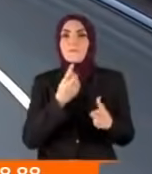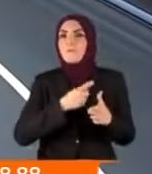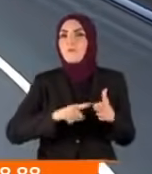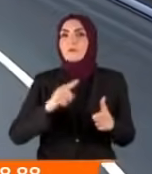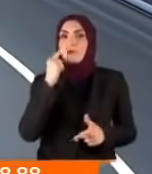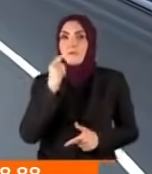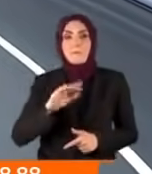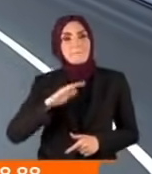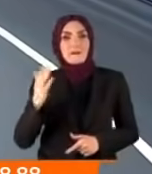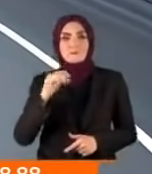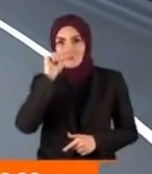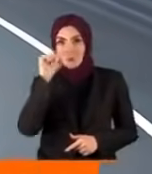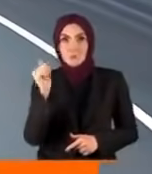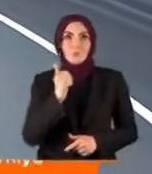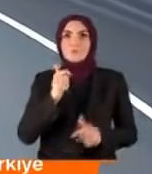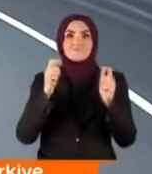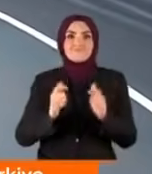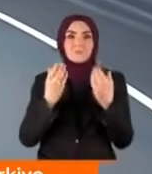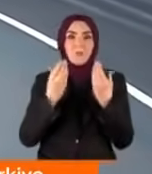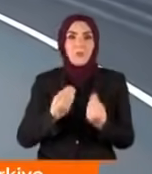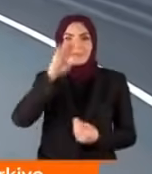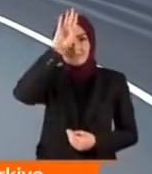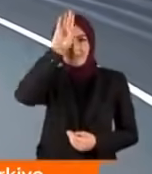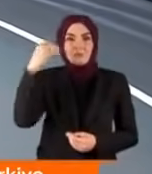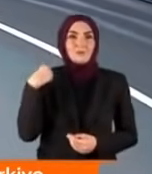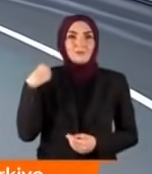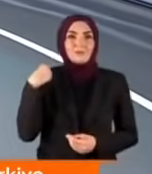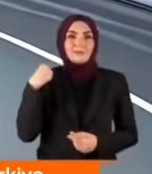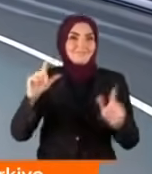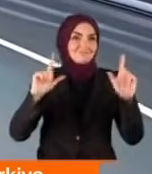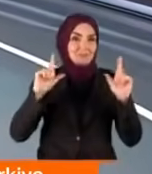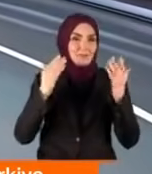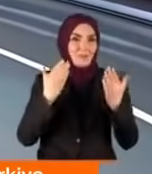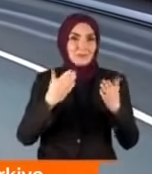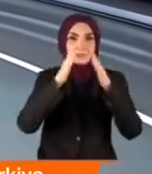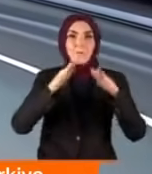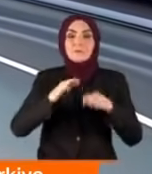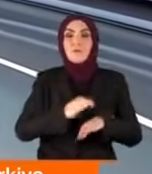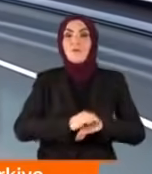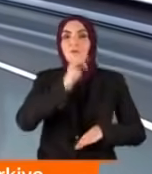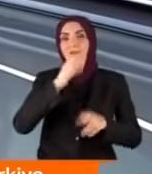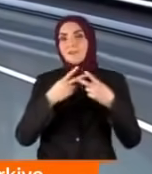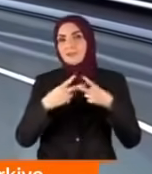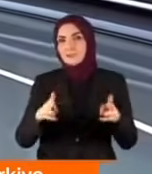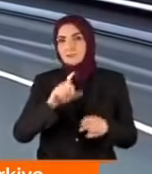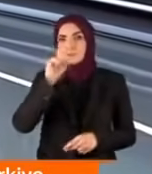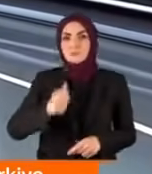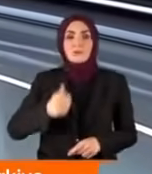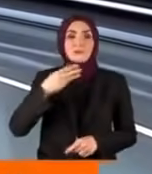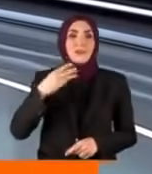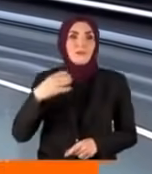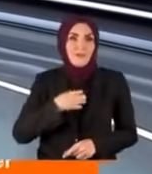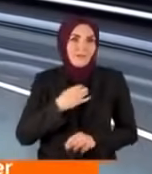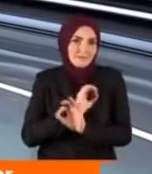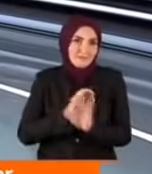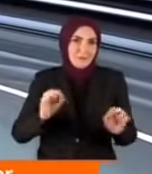başka gururun daha adresi oldu. İstanbul'un yeni sembolü Çamlıca Kulesi açıldı. Cumhurbaşkanı Erdoğan bizzat yaptı kulenin